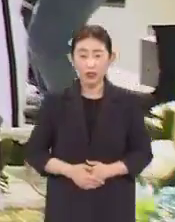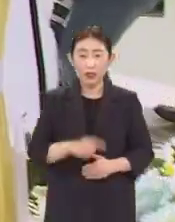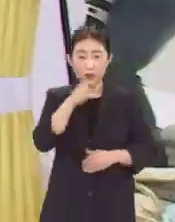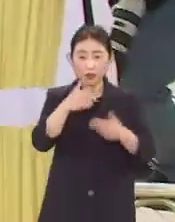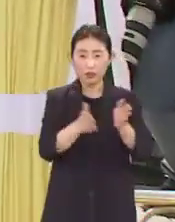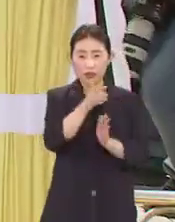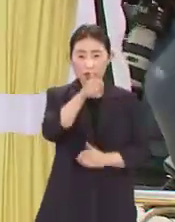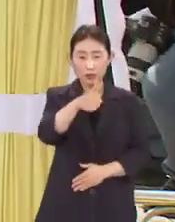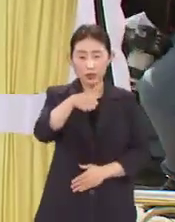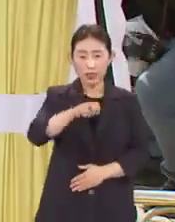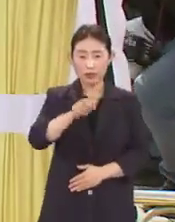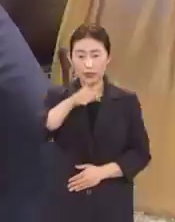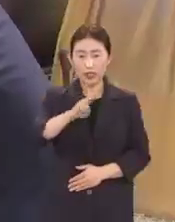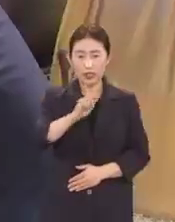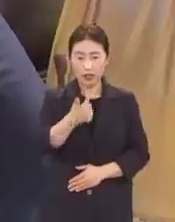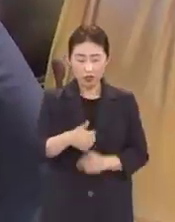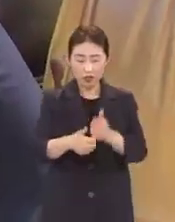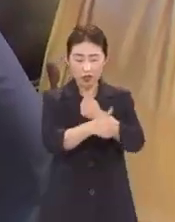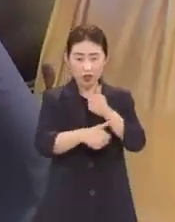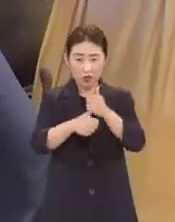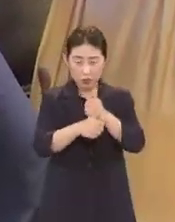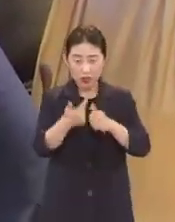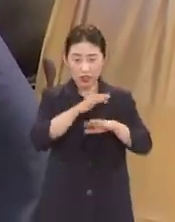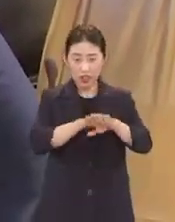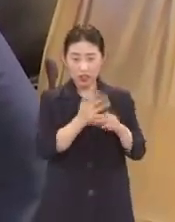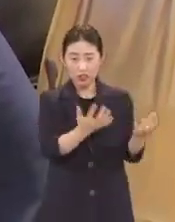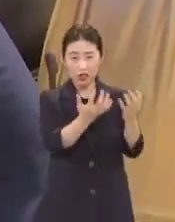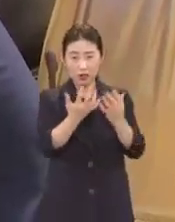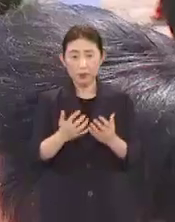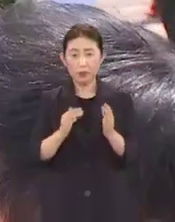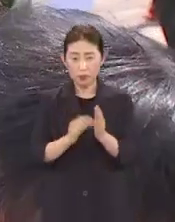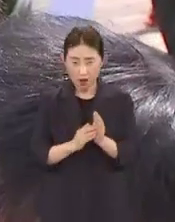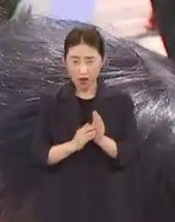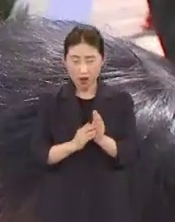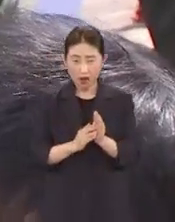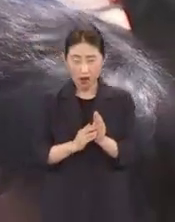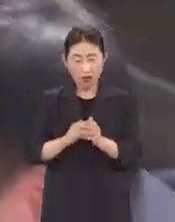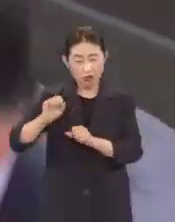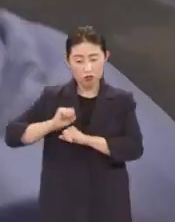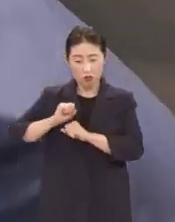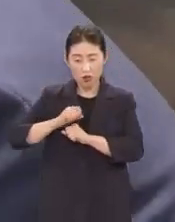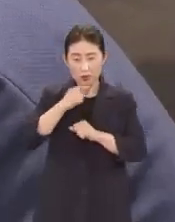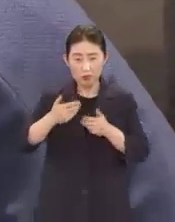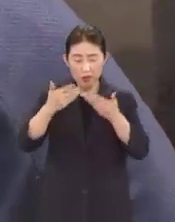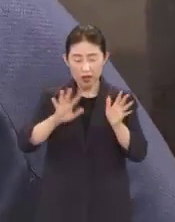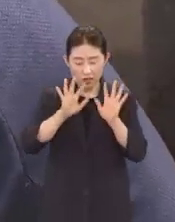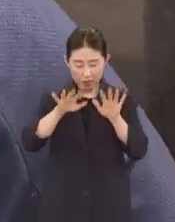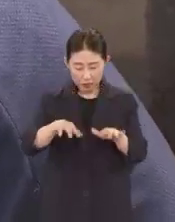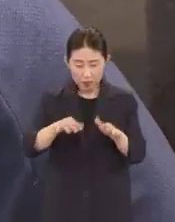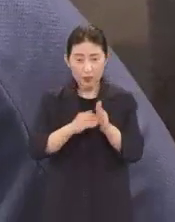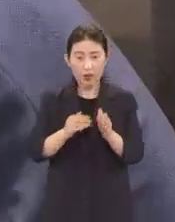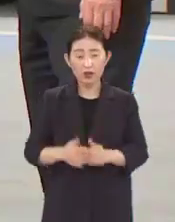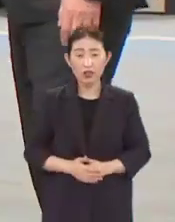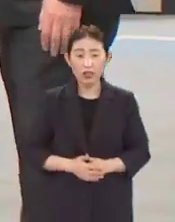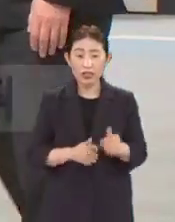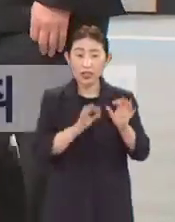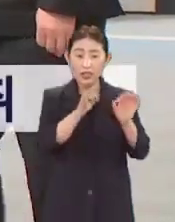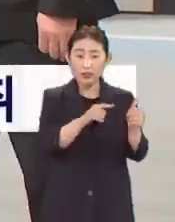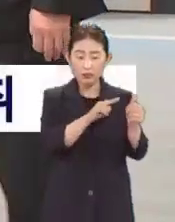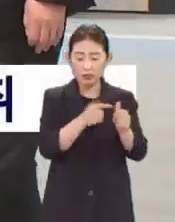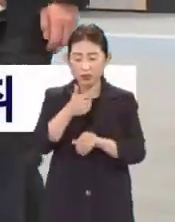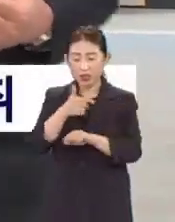당대표도 주호영 원내대표 등 당 지도부와 함께 되던 현충원을 찾아 용사의 희생을 기렸습니다 김 대표는 현장에서